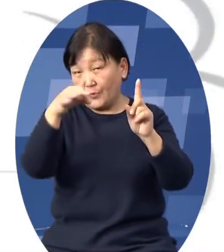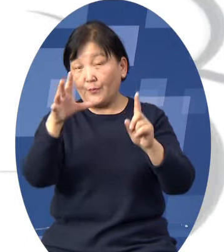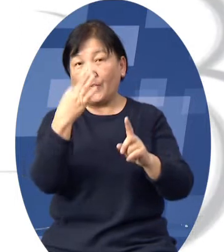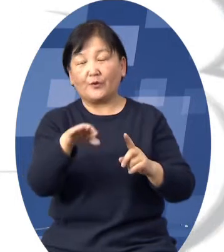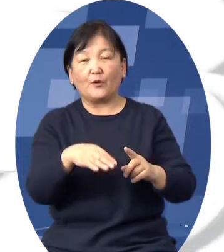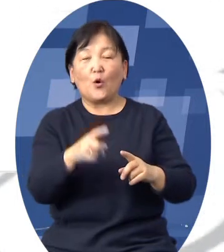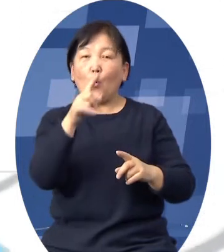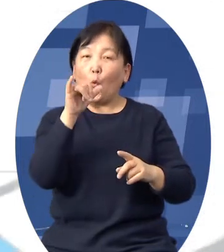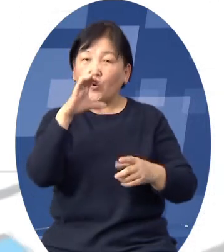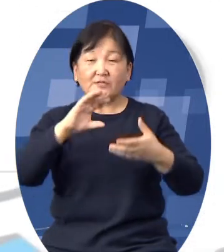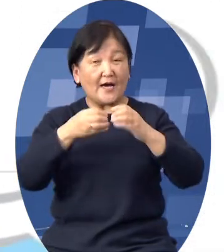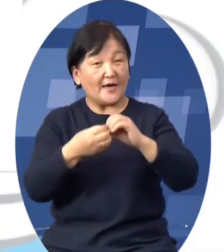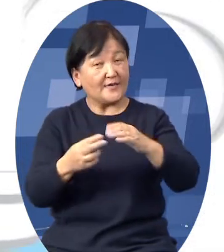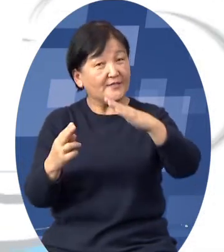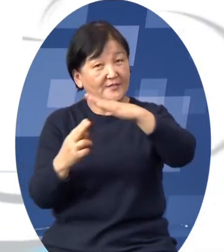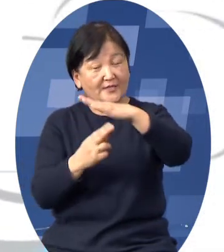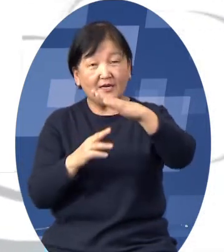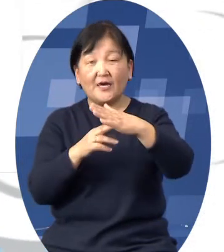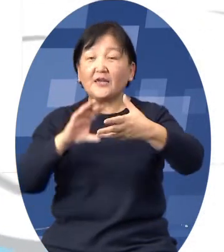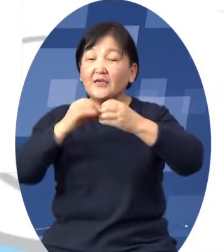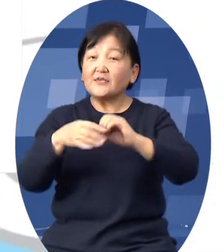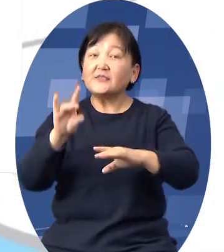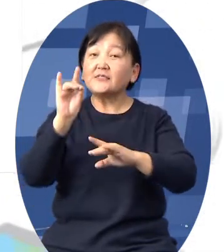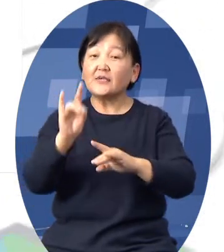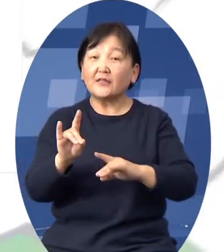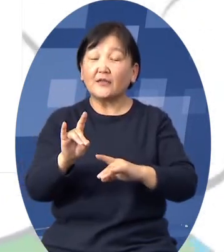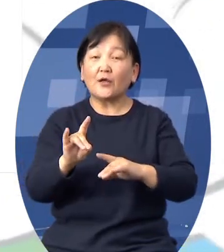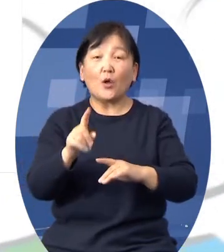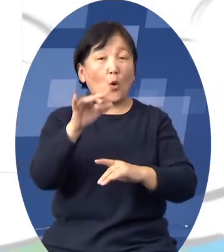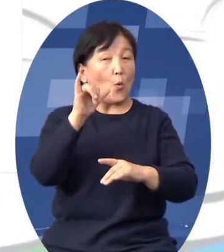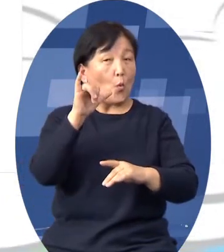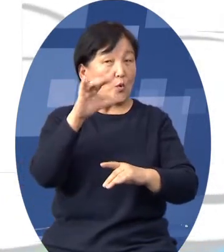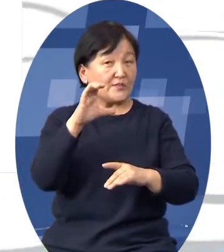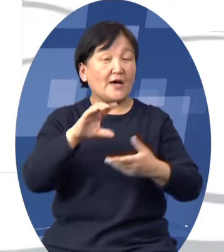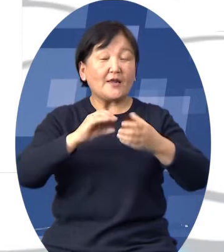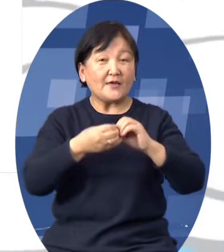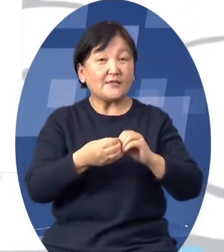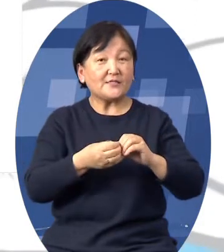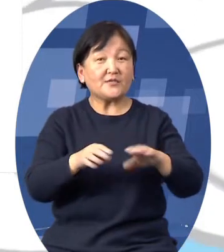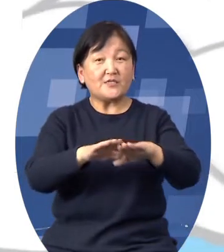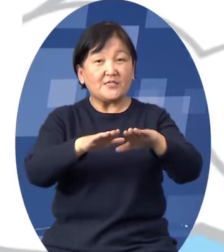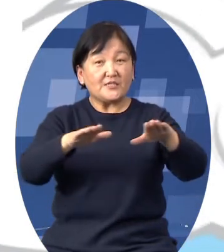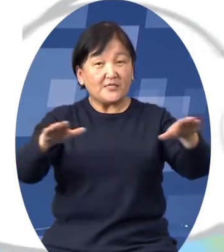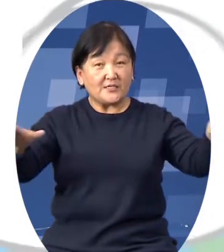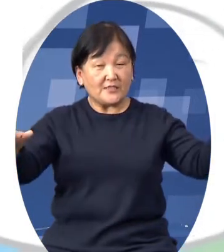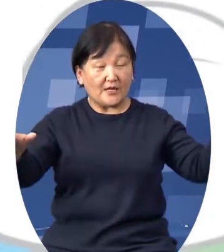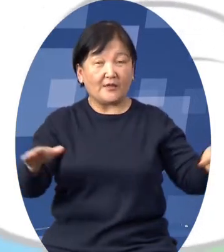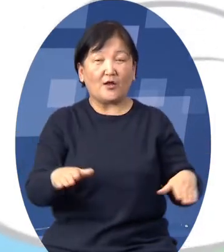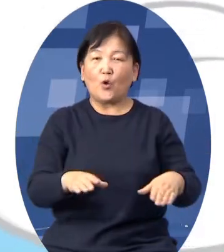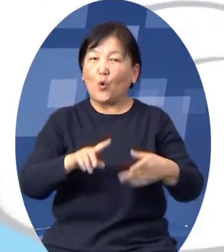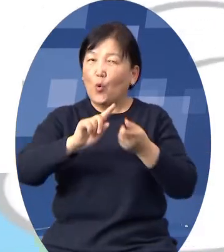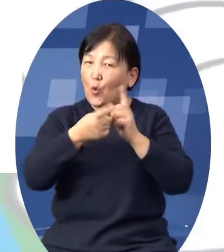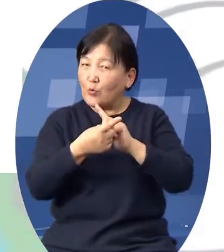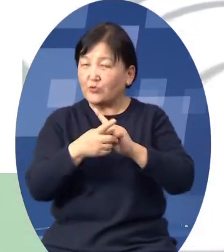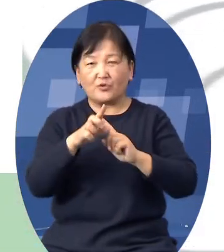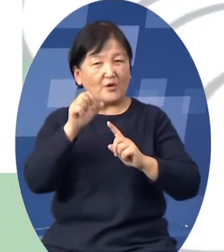Хусаар хийсэн ширээ сандал, хушаар хийсэн шал сал. Хувиршгүй бат